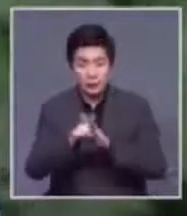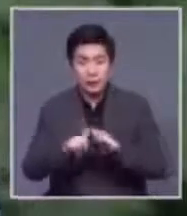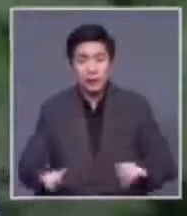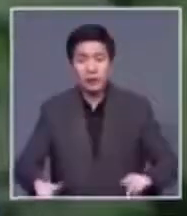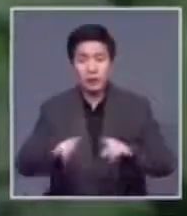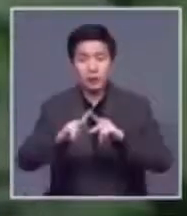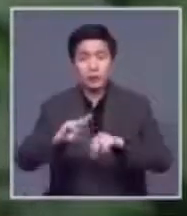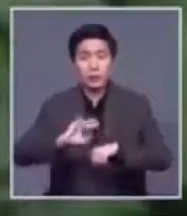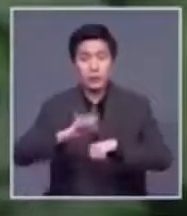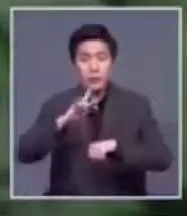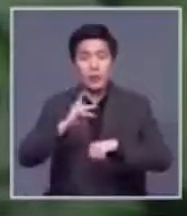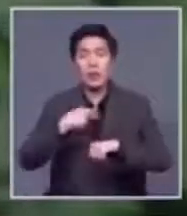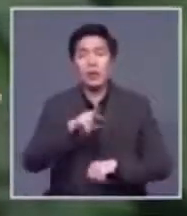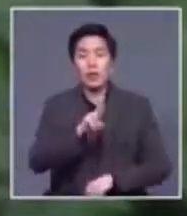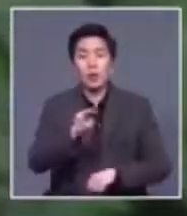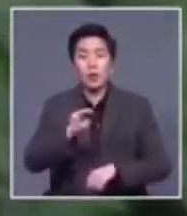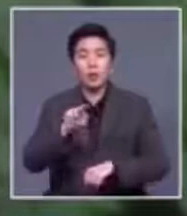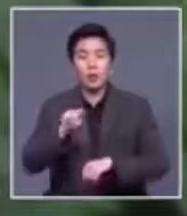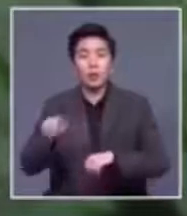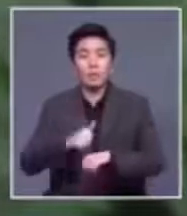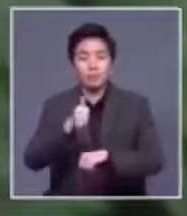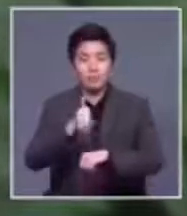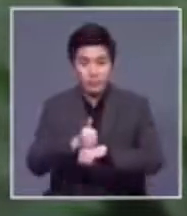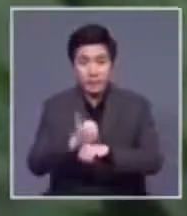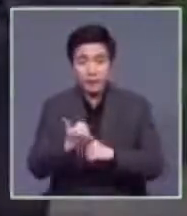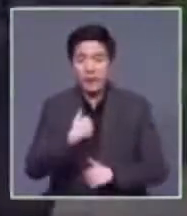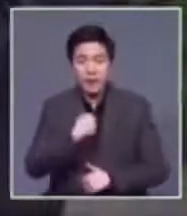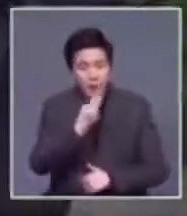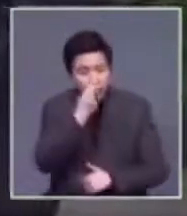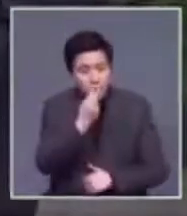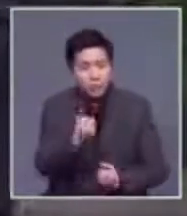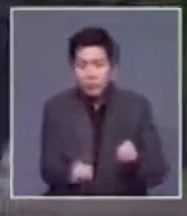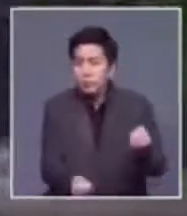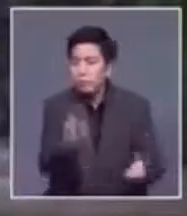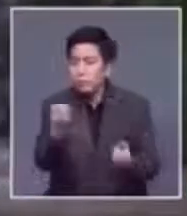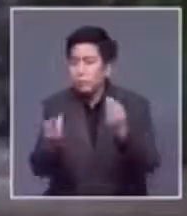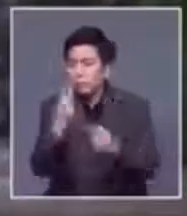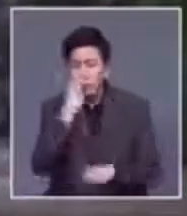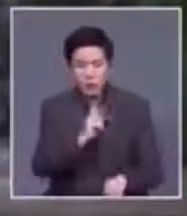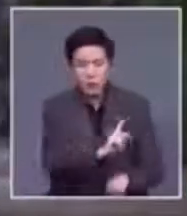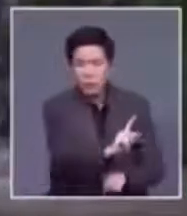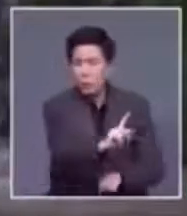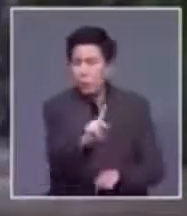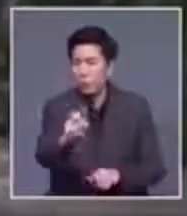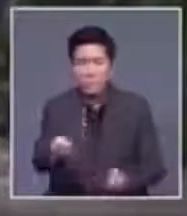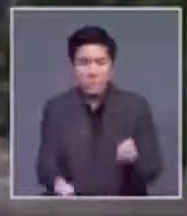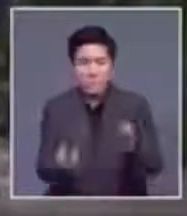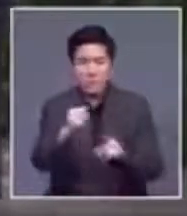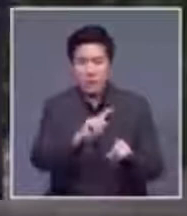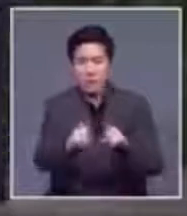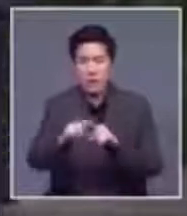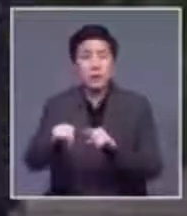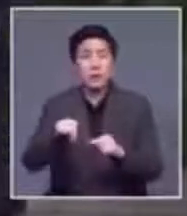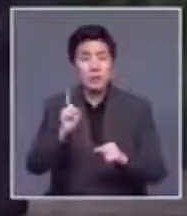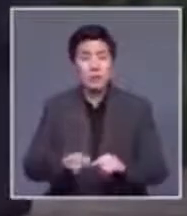ติและสิ่งแวดล้อมค่ะท่านรัฐมนตรีค่ะเมื่อสักครู่นี้นะคะหนูได้เห็นบรรยากาศความร่มรื่นนะคะแล้วก็ความขิวขจีของต้นไม้ต้องเรียกว่าเป็น